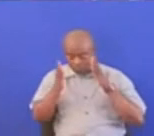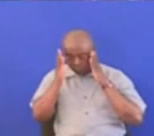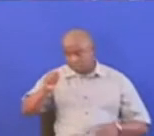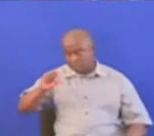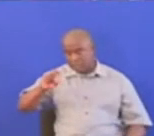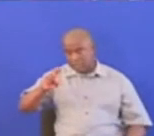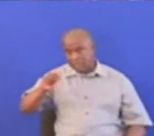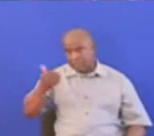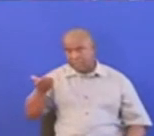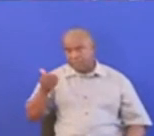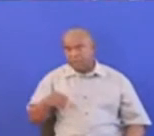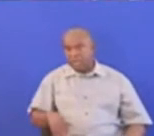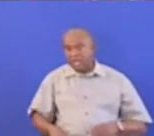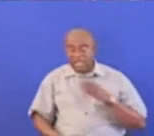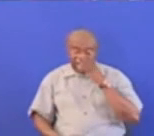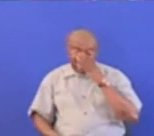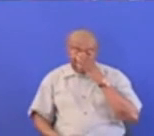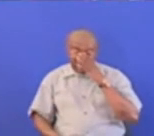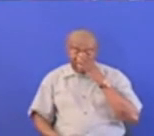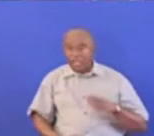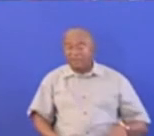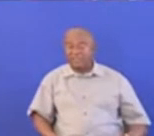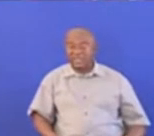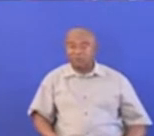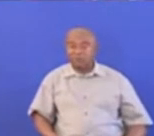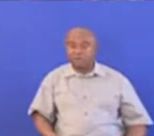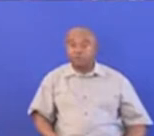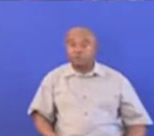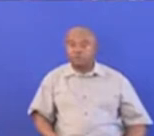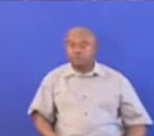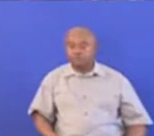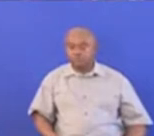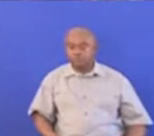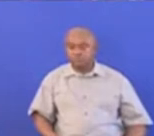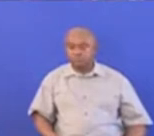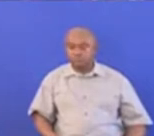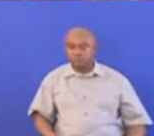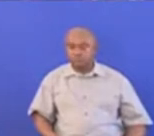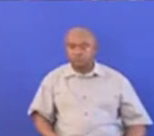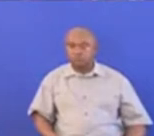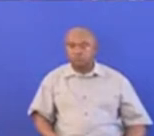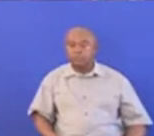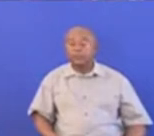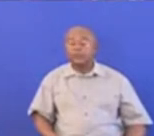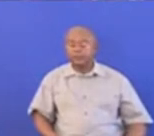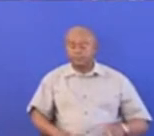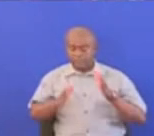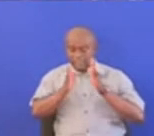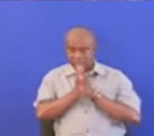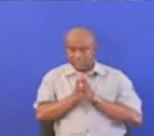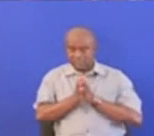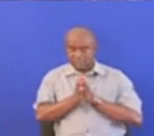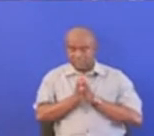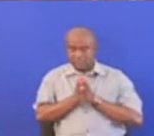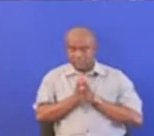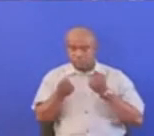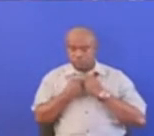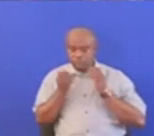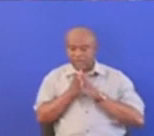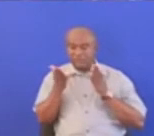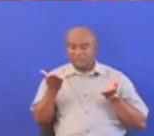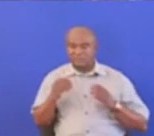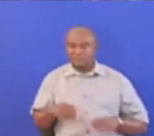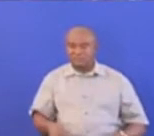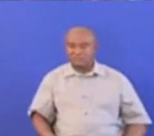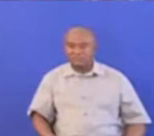Abdul Karim Halamga. Mheshimiwa Taska Restuta Mbogo ajiandae. Asante sana Mheshimiwa Speaker na mimi kunipatia